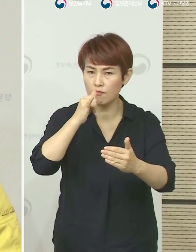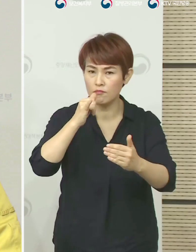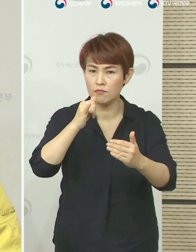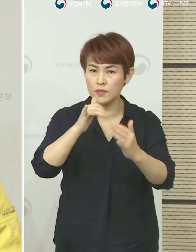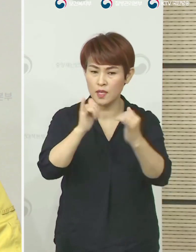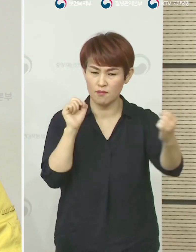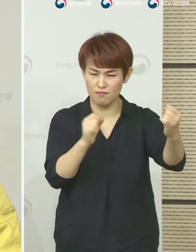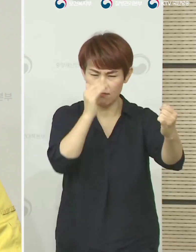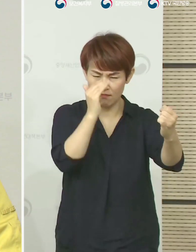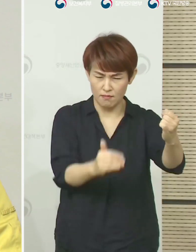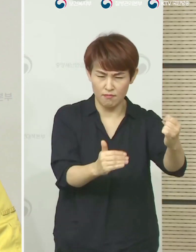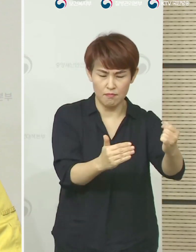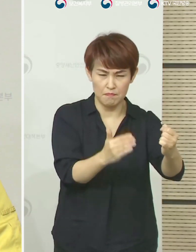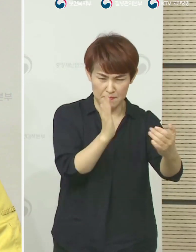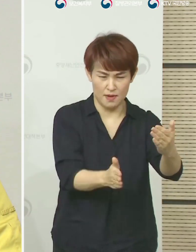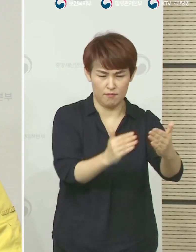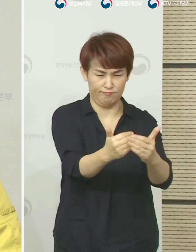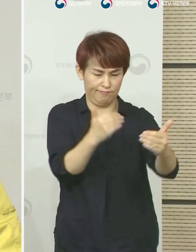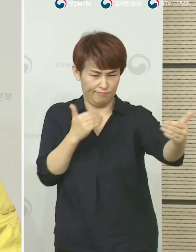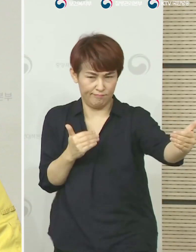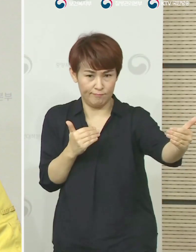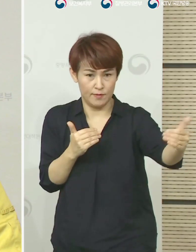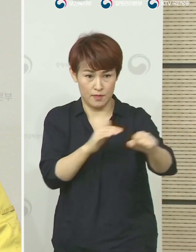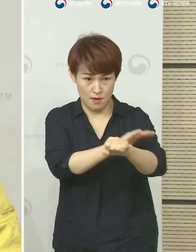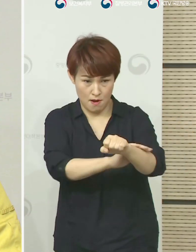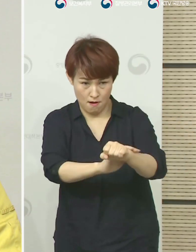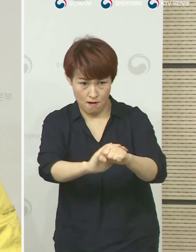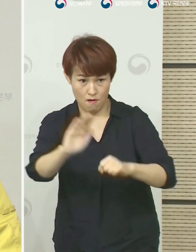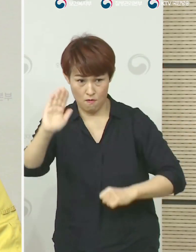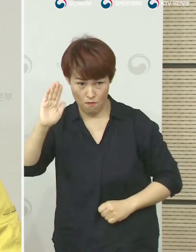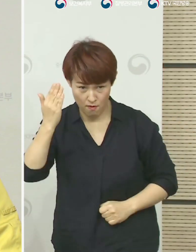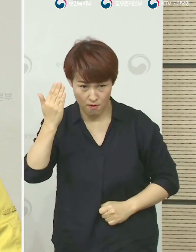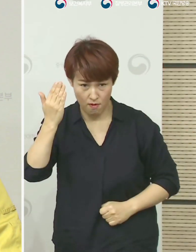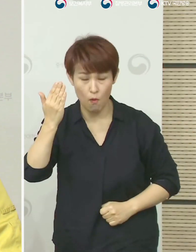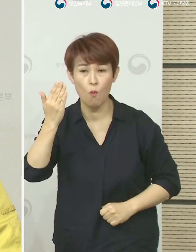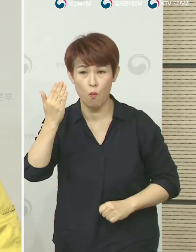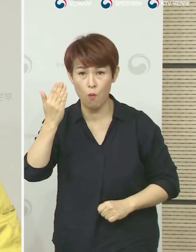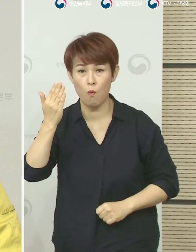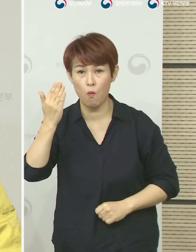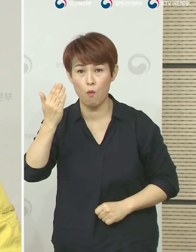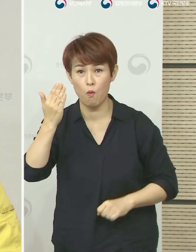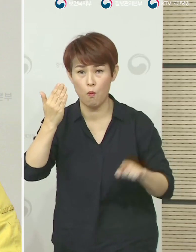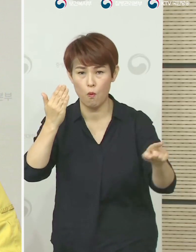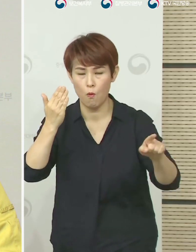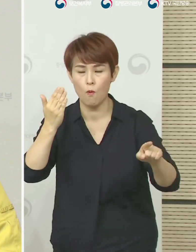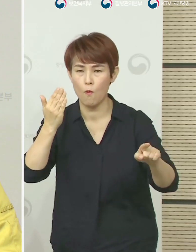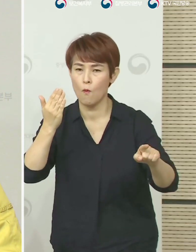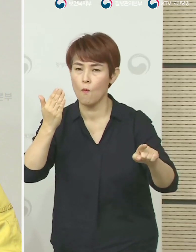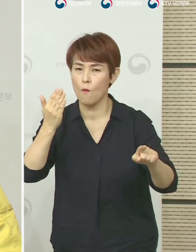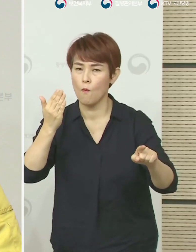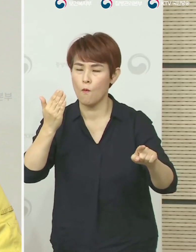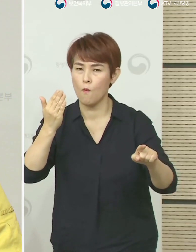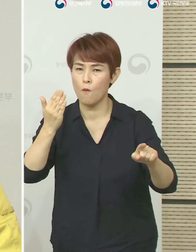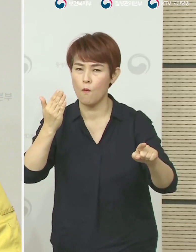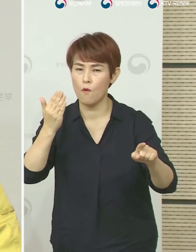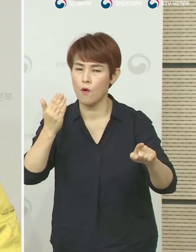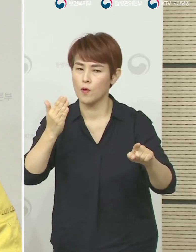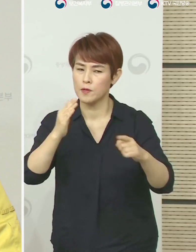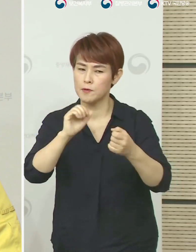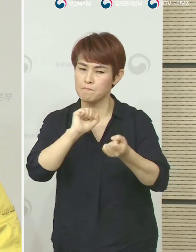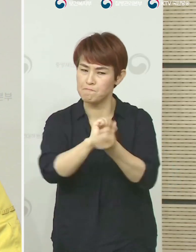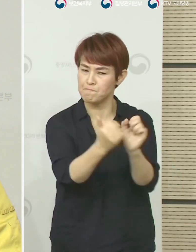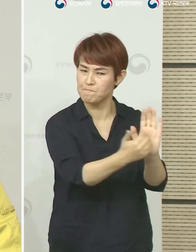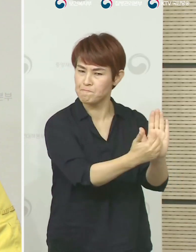사회적 거리두기가 어느 정도 성공을 거두고 이를 통해서 어느 정도 감내할 수 있는 수준의 어떤